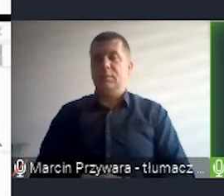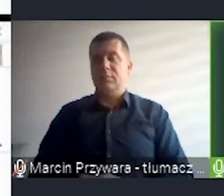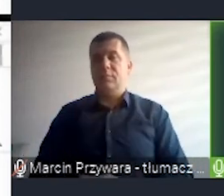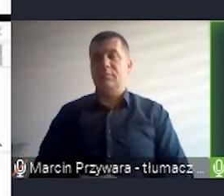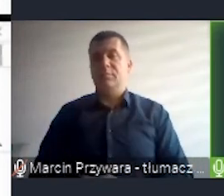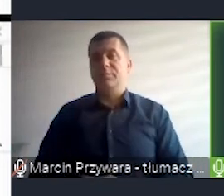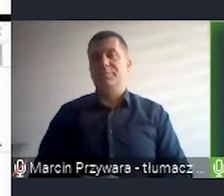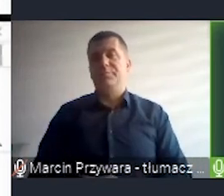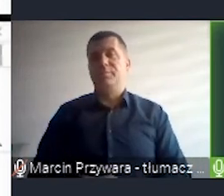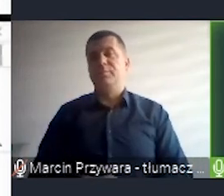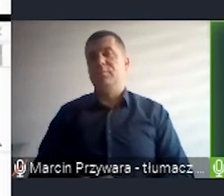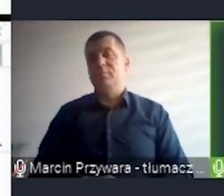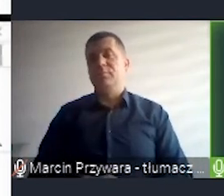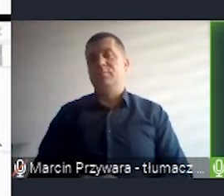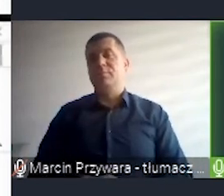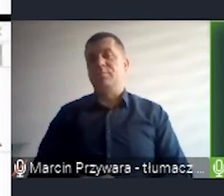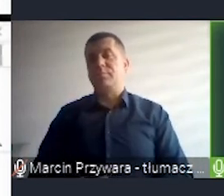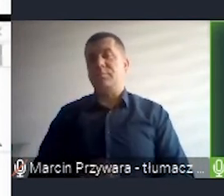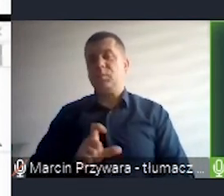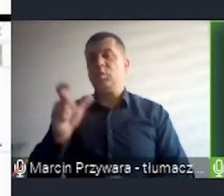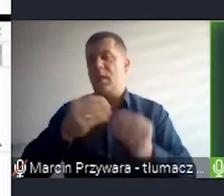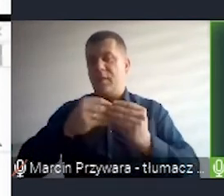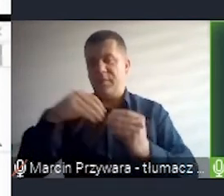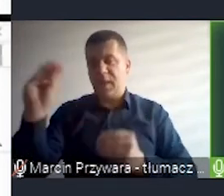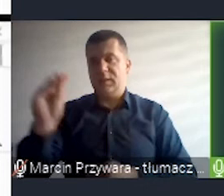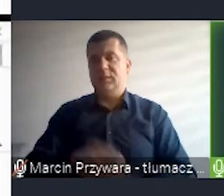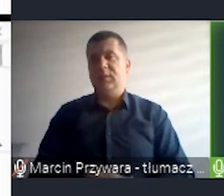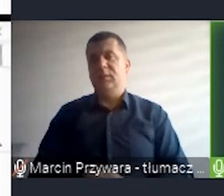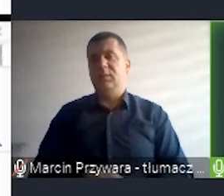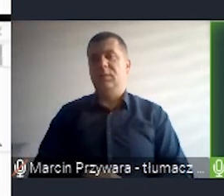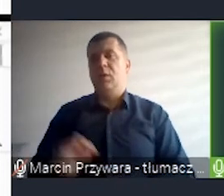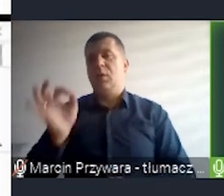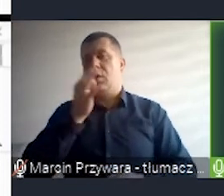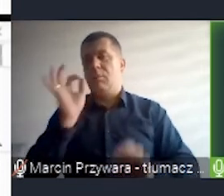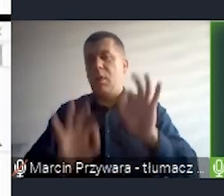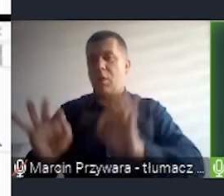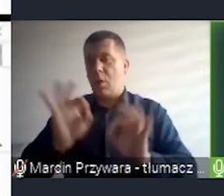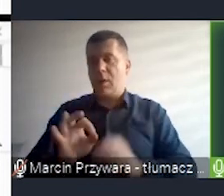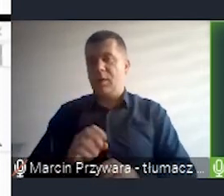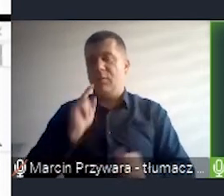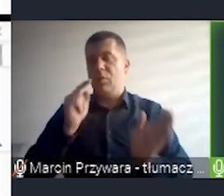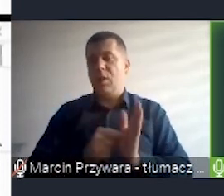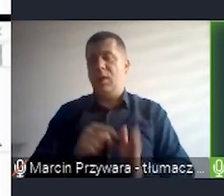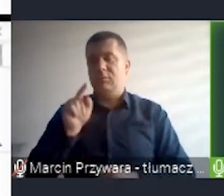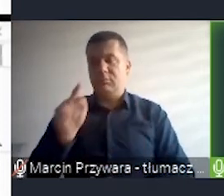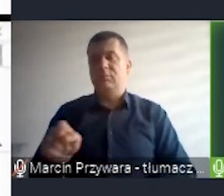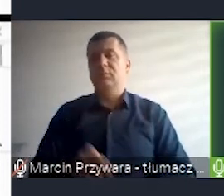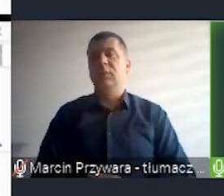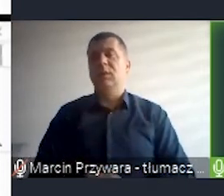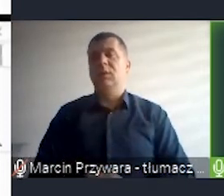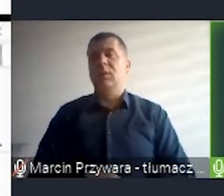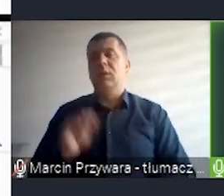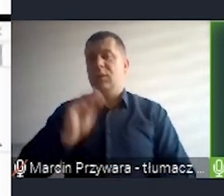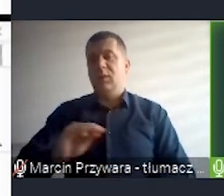W związku z tym pojawia się coraz więcej korekt właśnie za terminy.